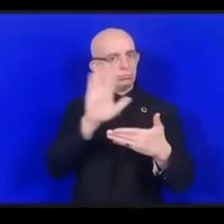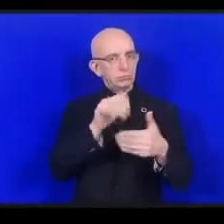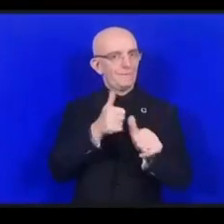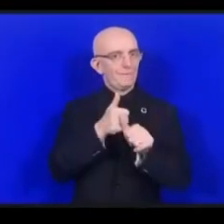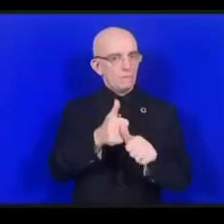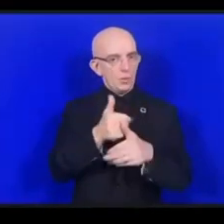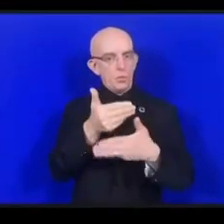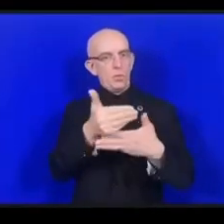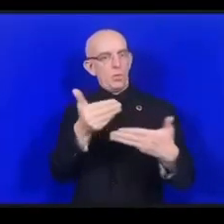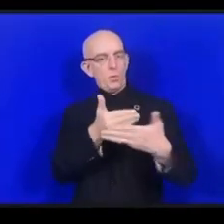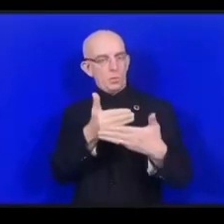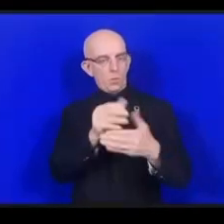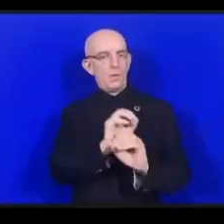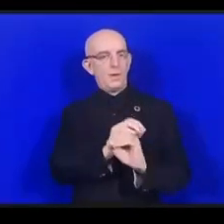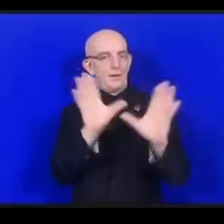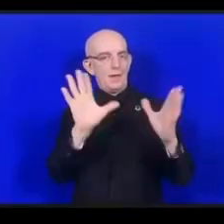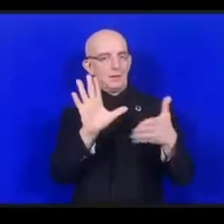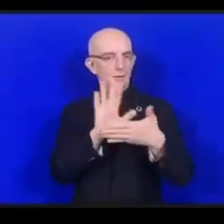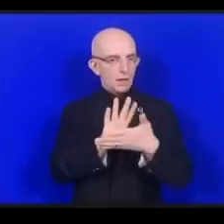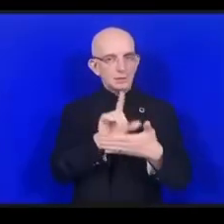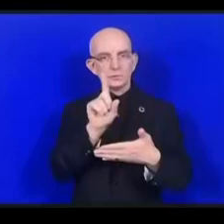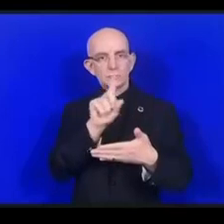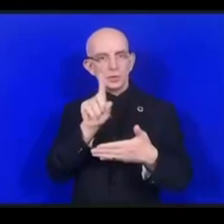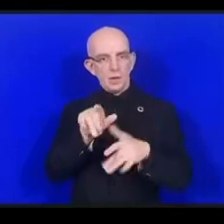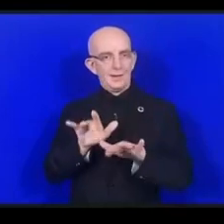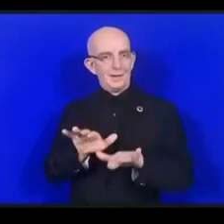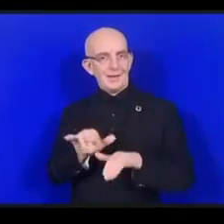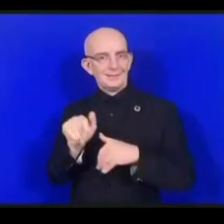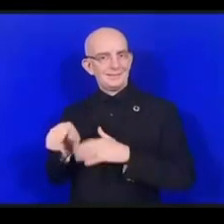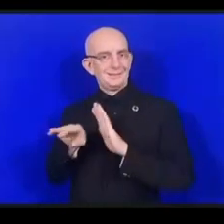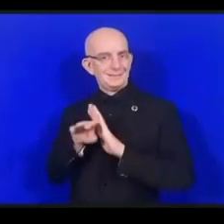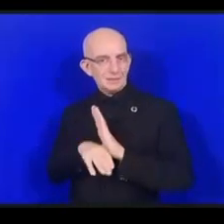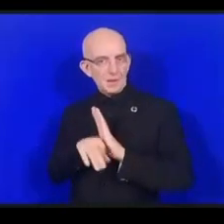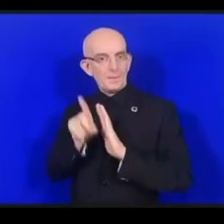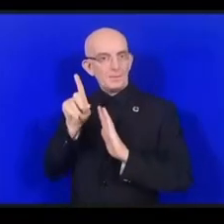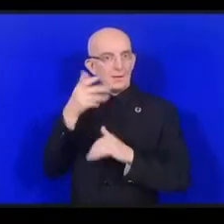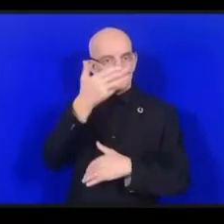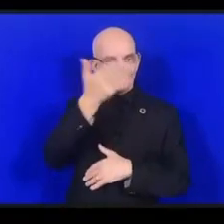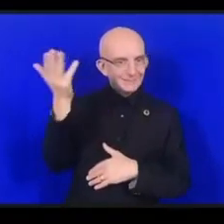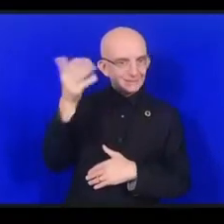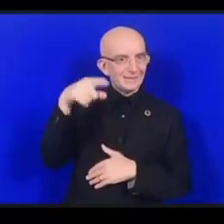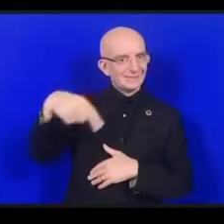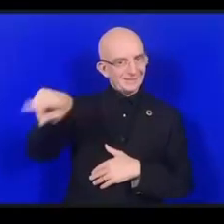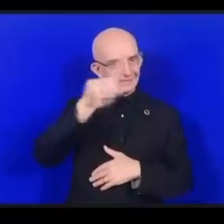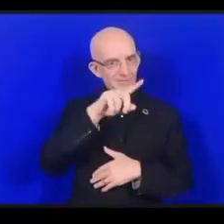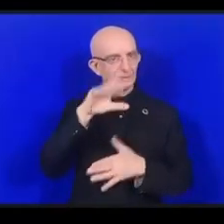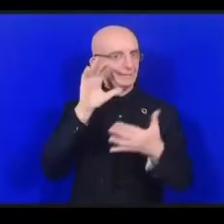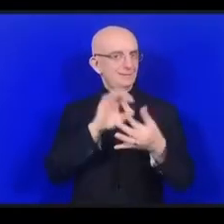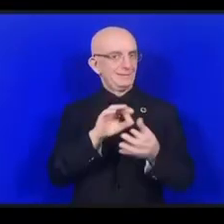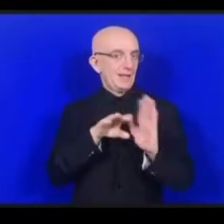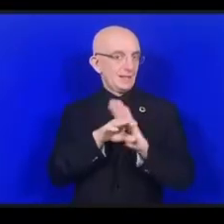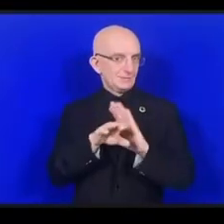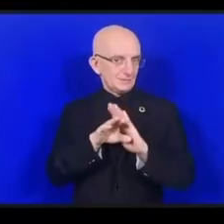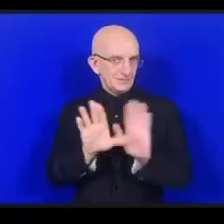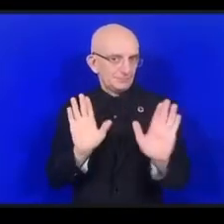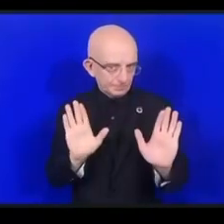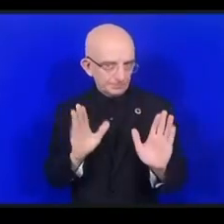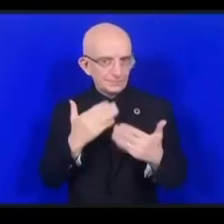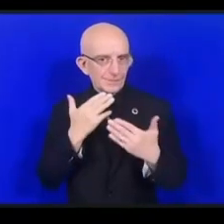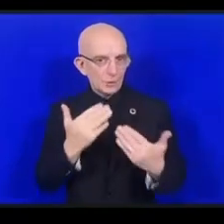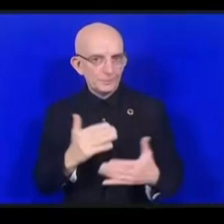把这个技术的标准能够设定出来，让他们去遵循，让更多的声音也能够被他们听